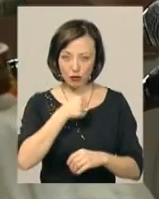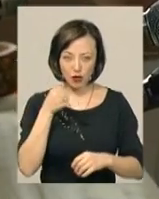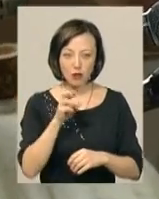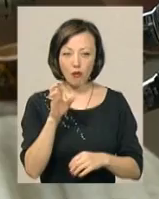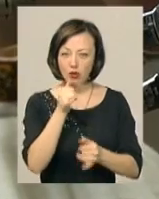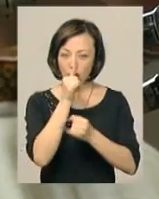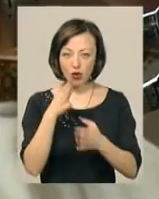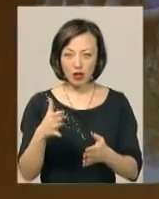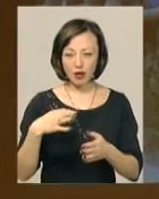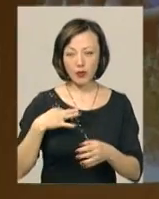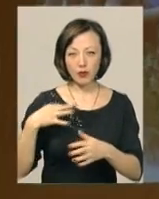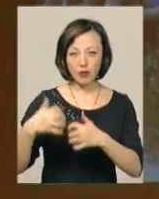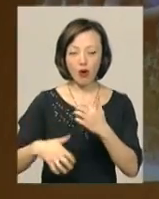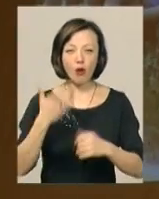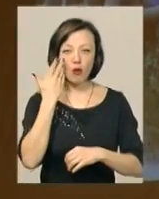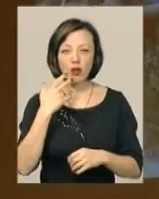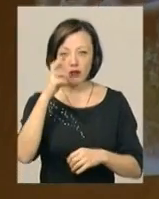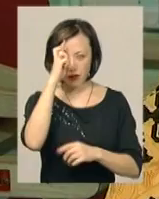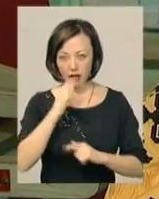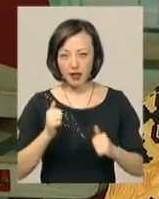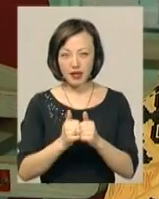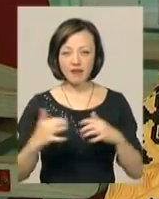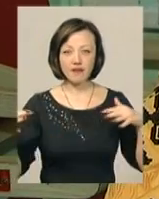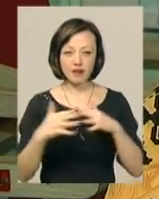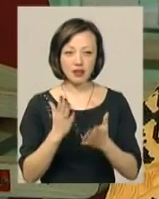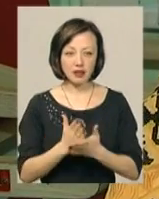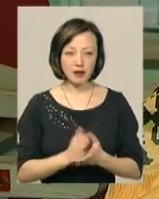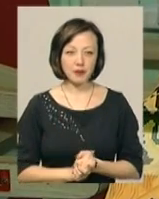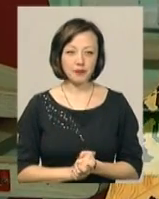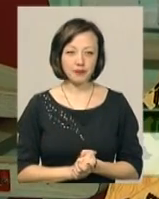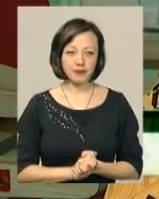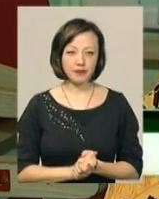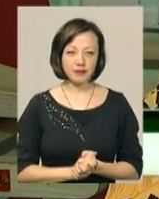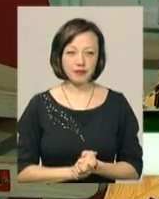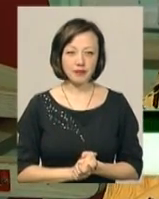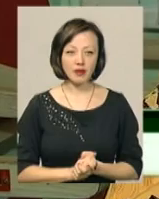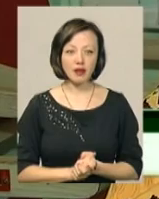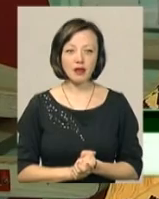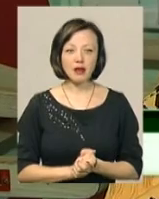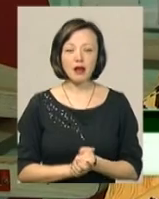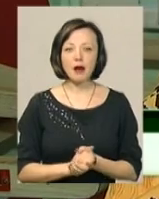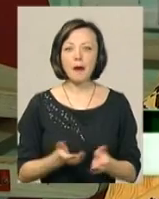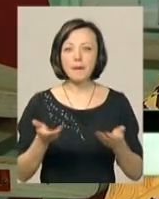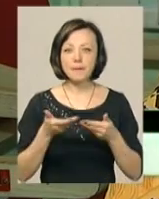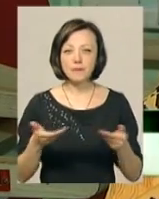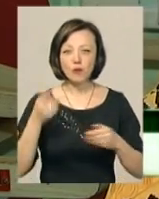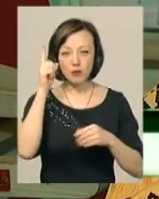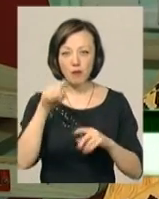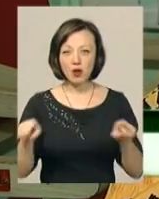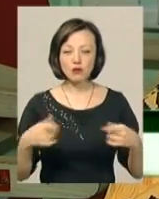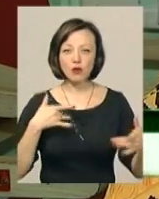не могли залишатися осторонь, коли в Україні війна. Я вмію організовувати концерти. На щастя, зібрались навколо